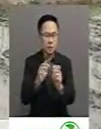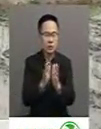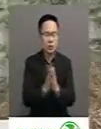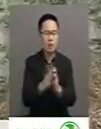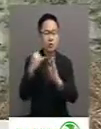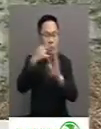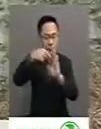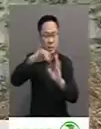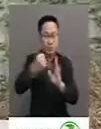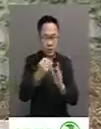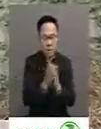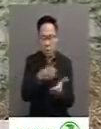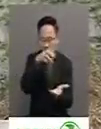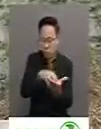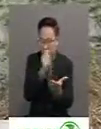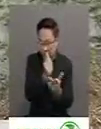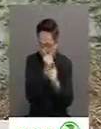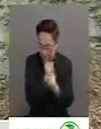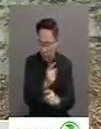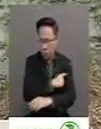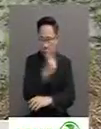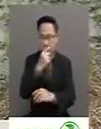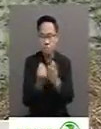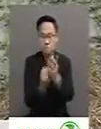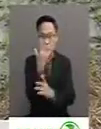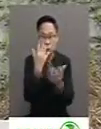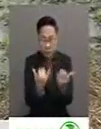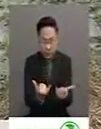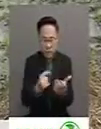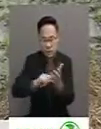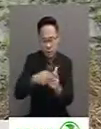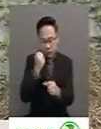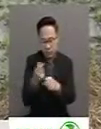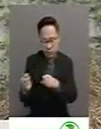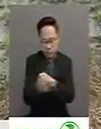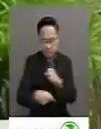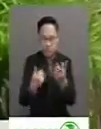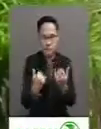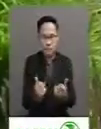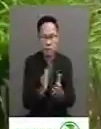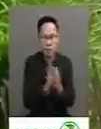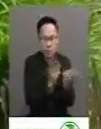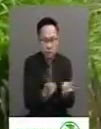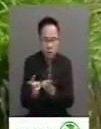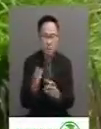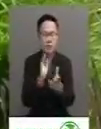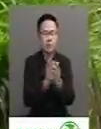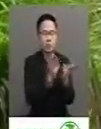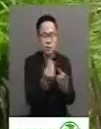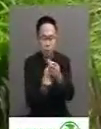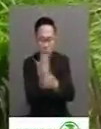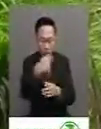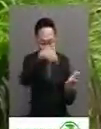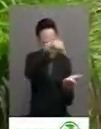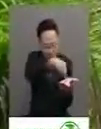ในวันพฤชมงคลนําต้นกล้าข้าวนะครับลงมือทําการเพาะปลูกข้าวในแปลงนาโดยชาวนาเลือกใช้วิธีการปักดำข้าว